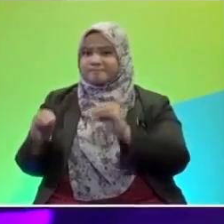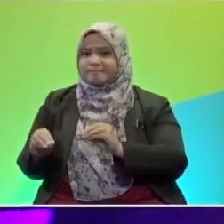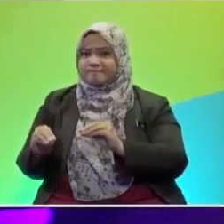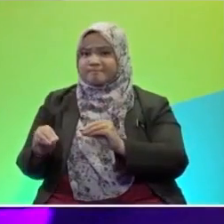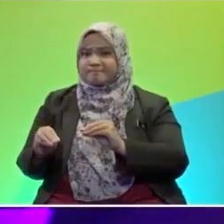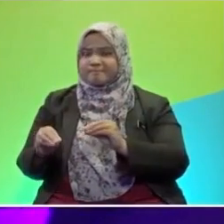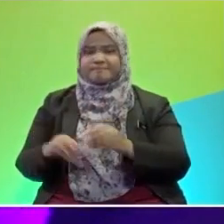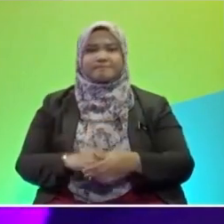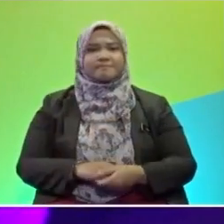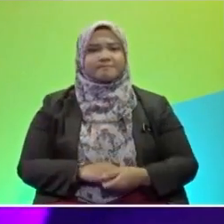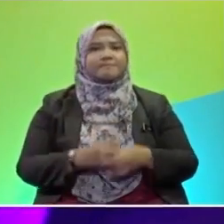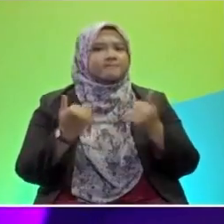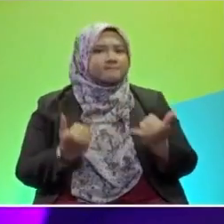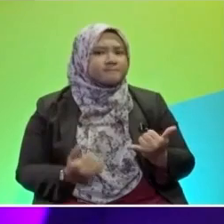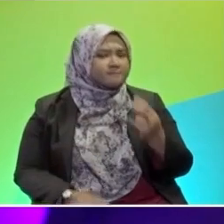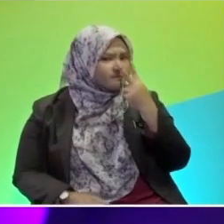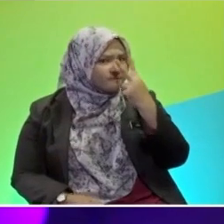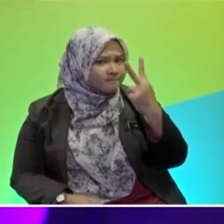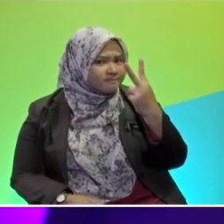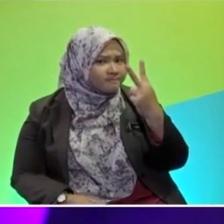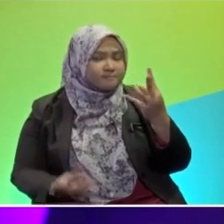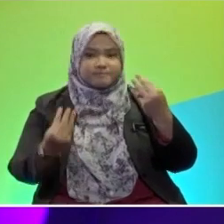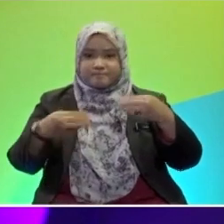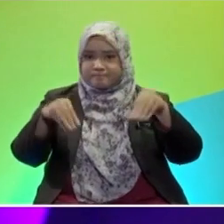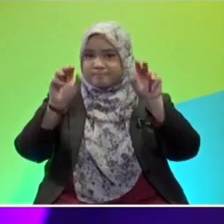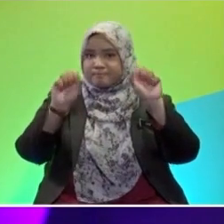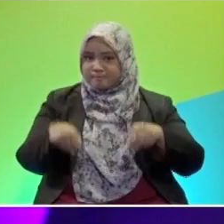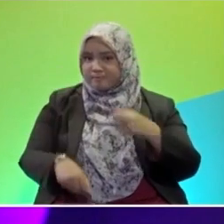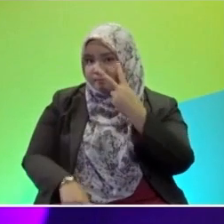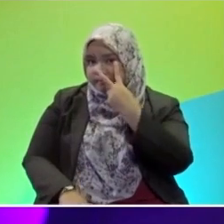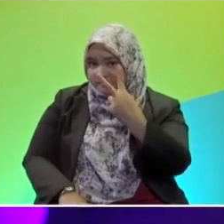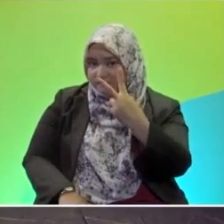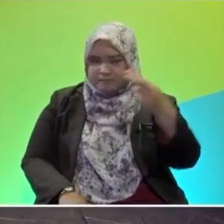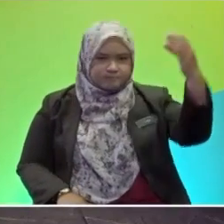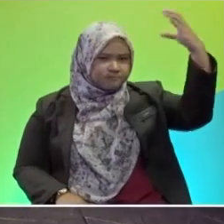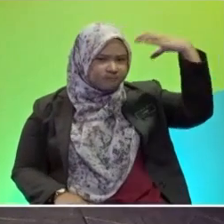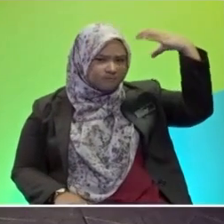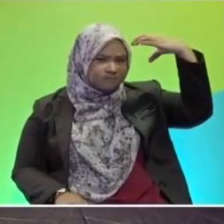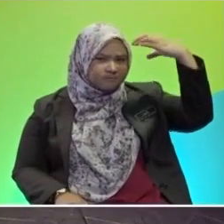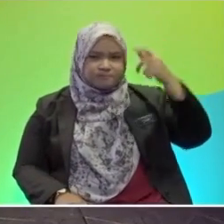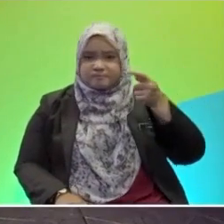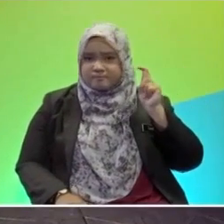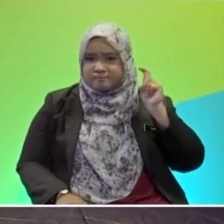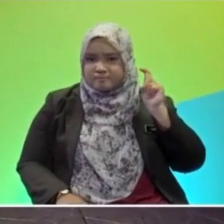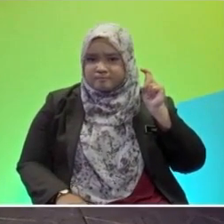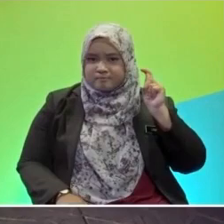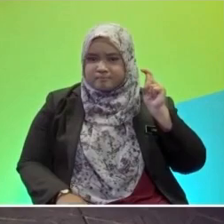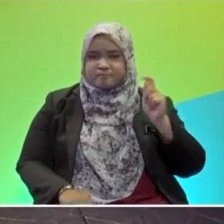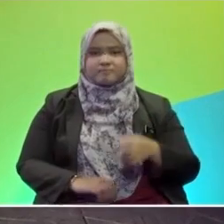minta Irfan untuk lihat Adakah masih boleh dilihat cahaya tersebut Oke kalau tadi